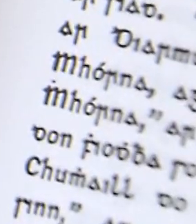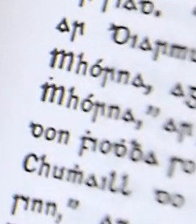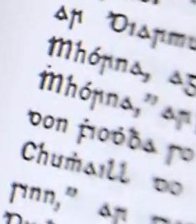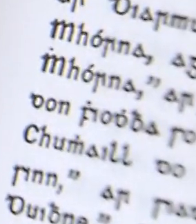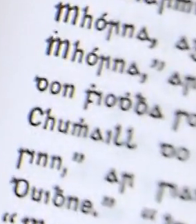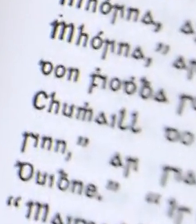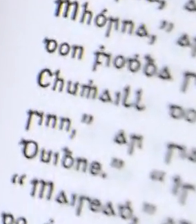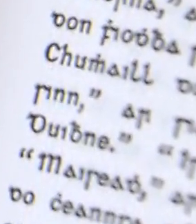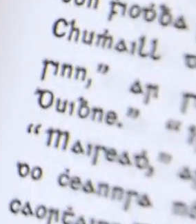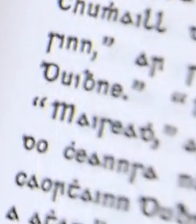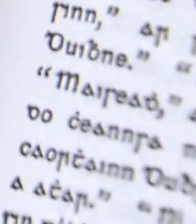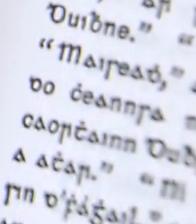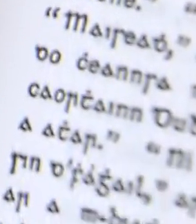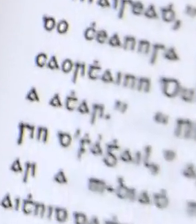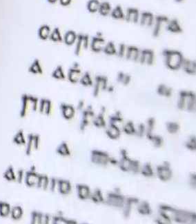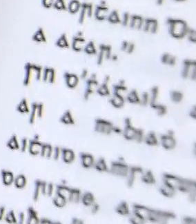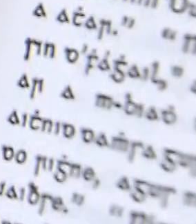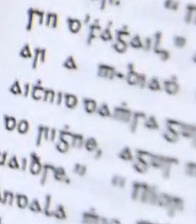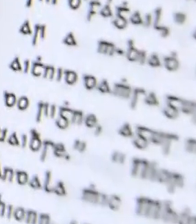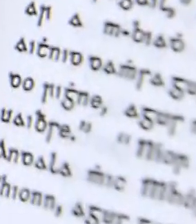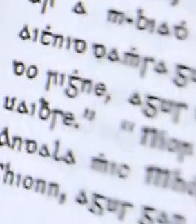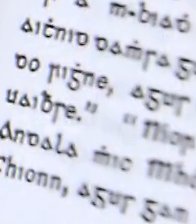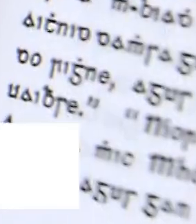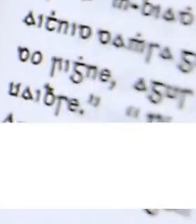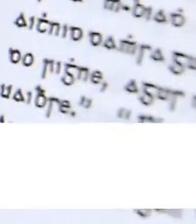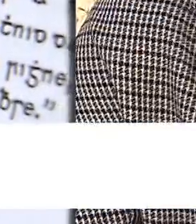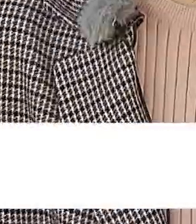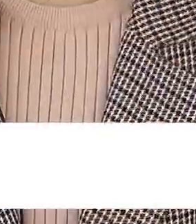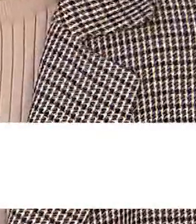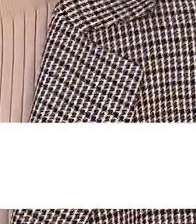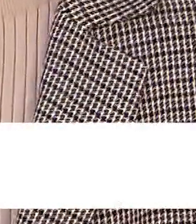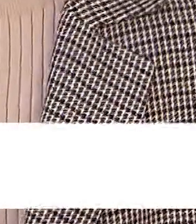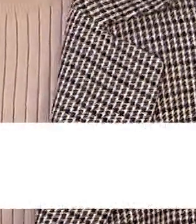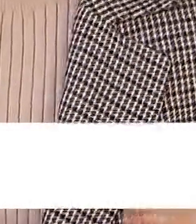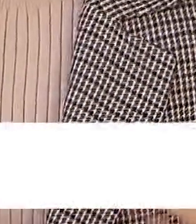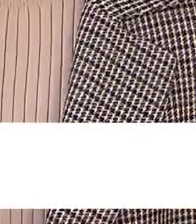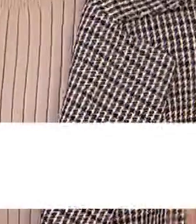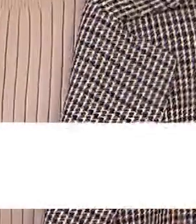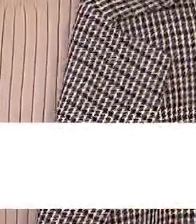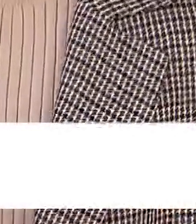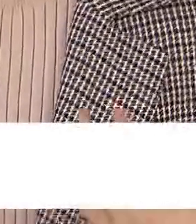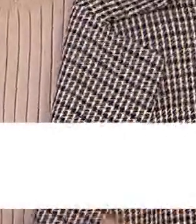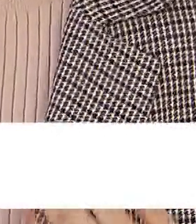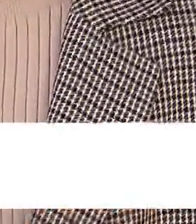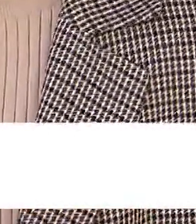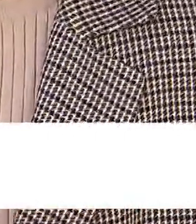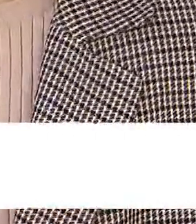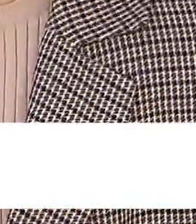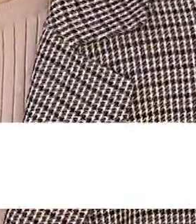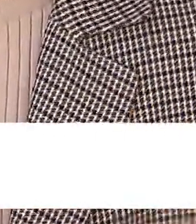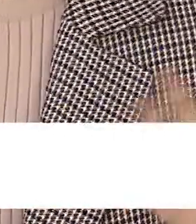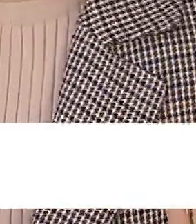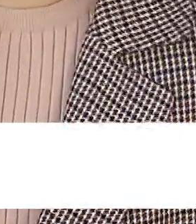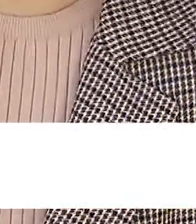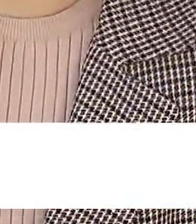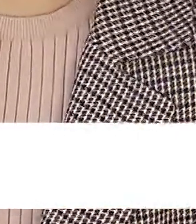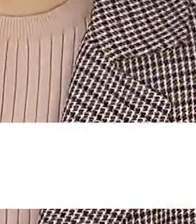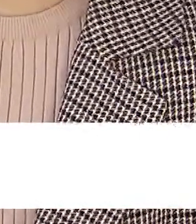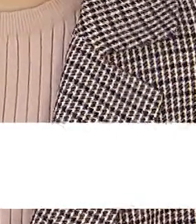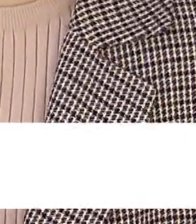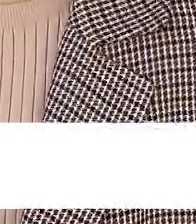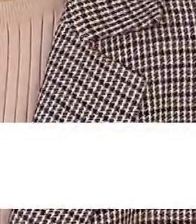출간을 반긴 사람 가운데 한 명입니다 바벨론의 어떤 나라 했는지 어떻게 이것 이거 때 생성 되서 어떻게 이것들